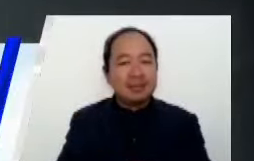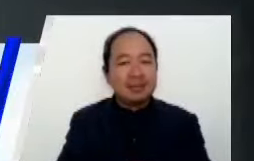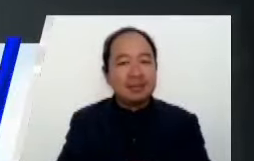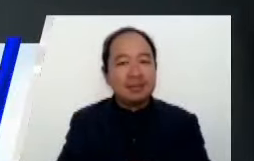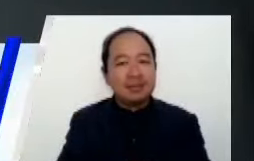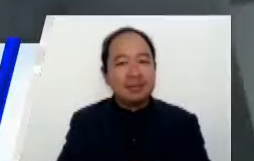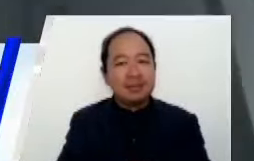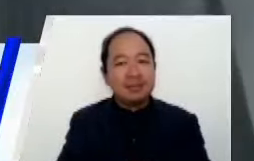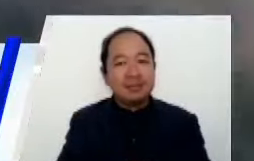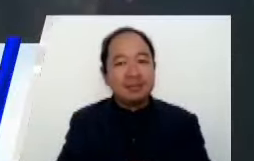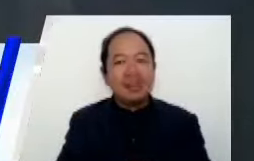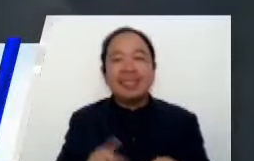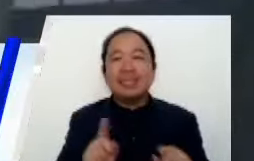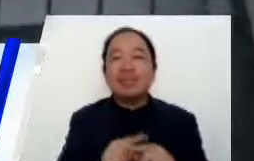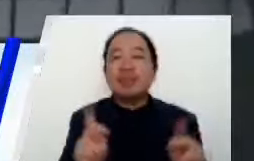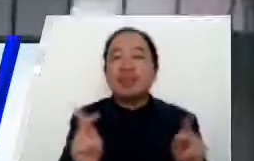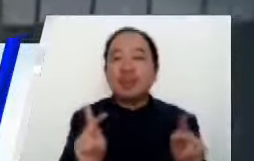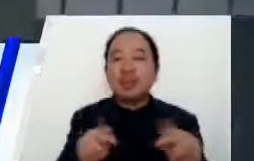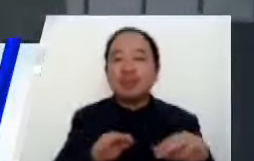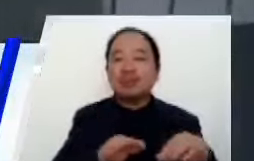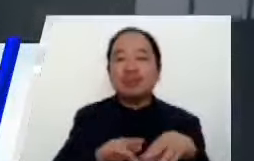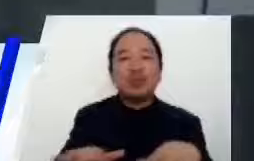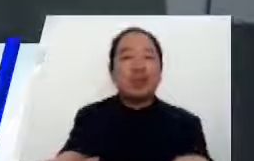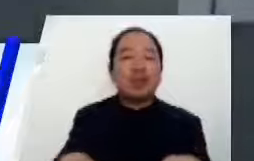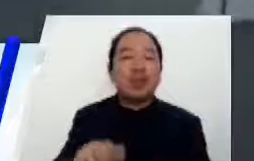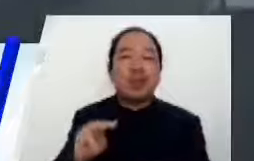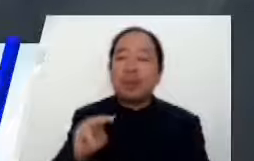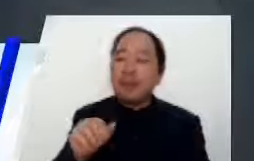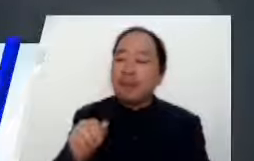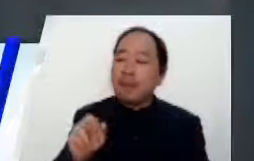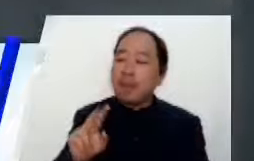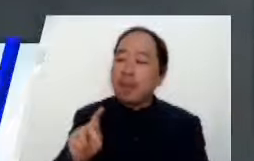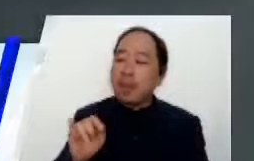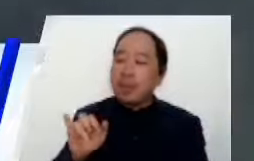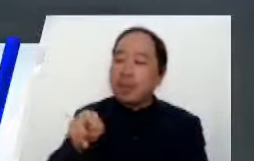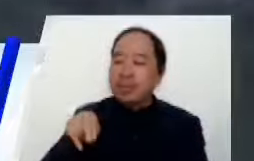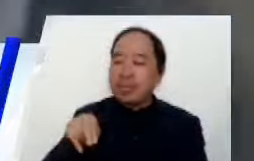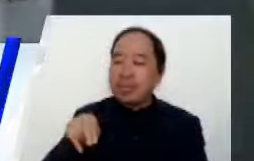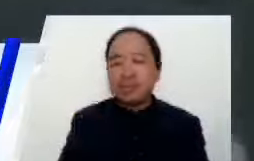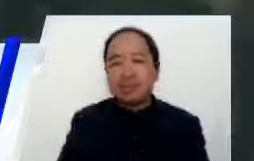Habang kilig ang hatid ni Kapuso actor Martin Del Rosario.